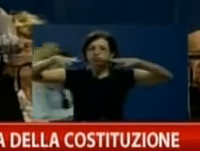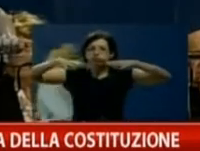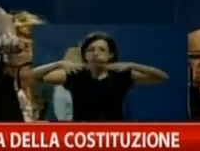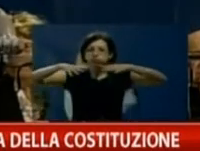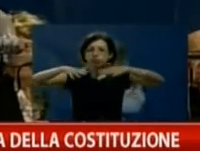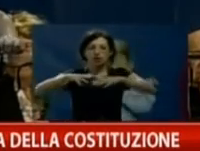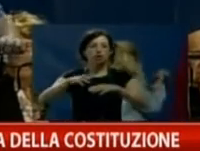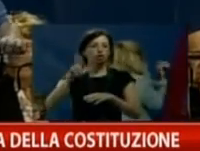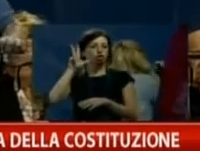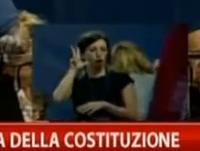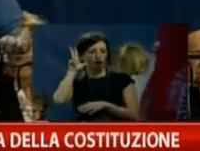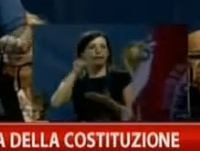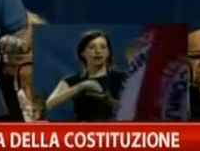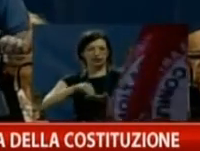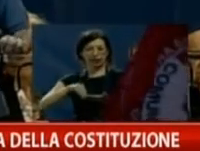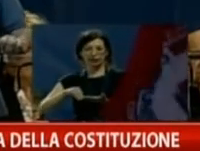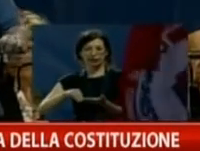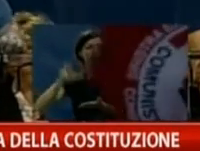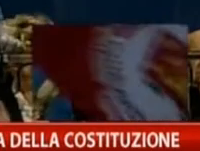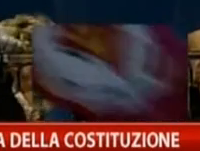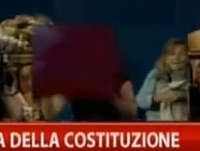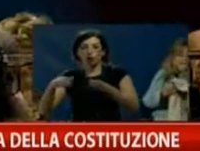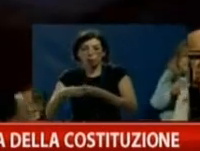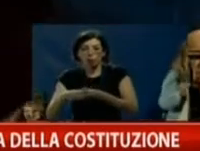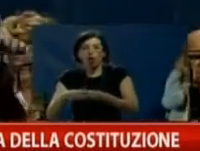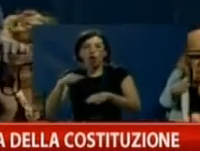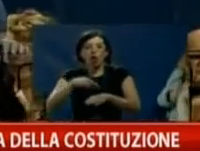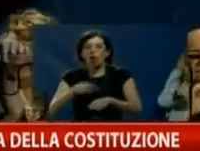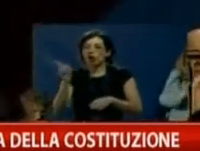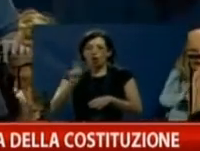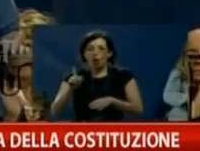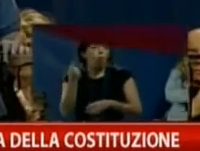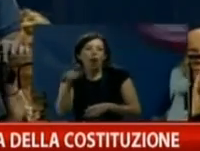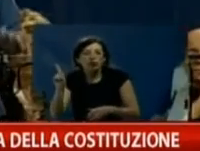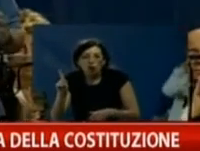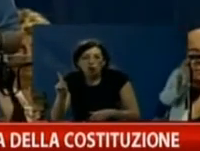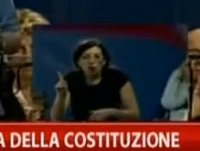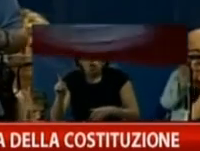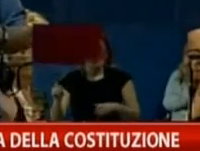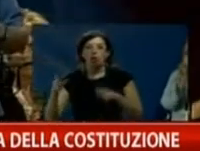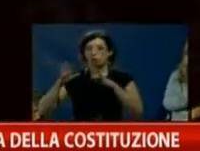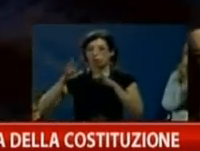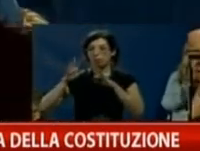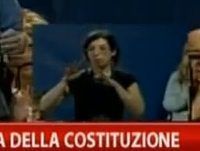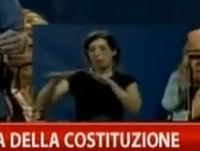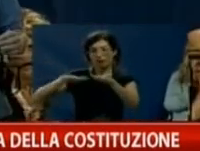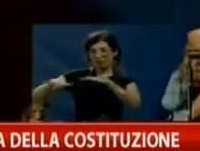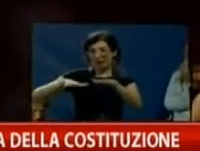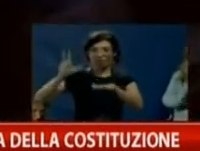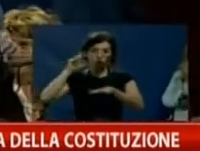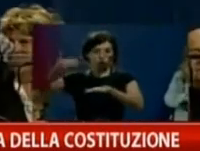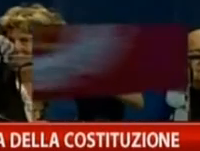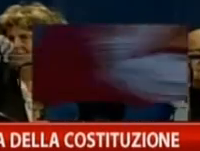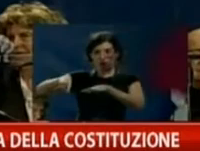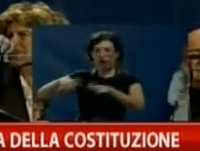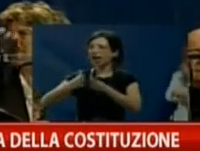non ora quando, una delle più grandi manifestazioni che abbiamo avuto e che purtroppo non sempre ha avuto